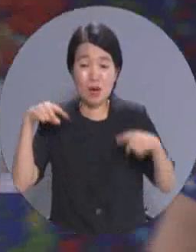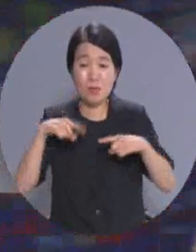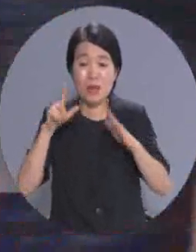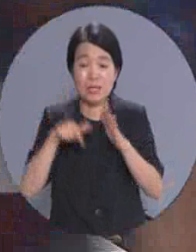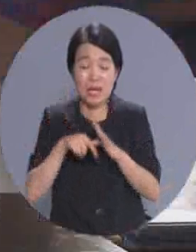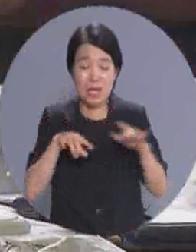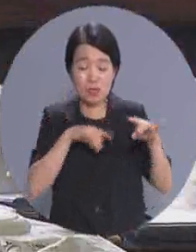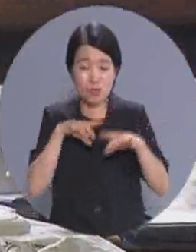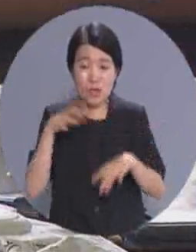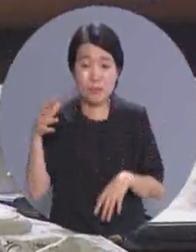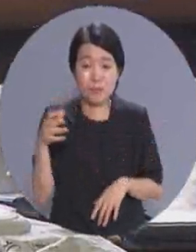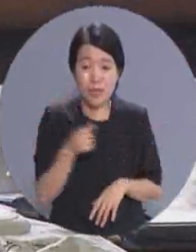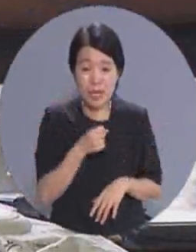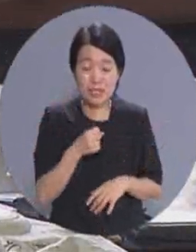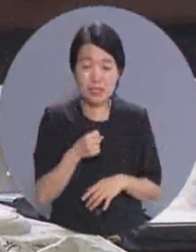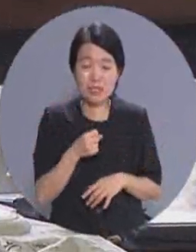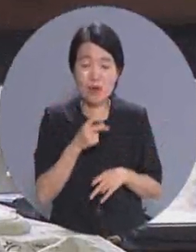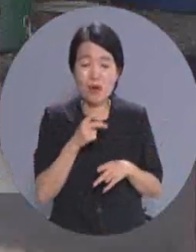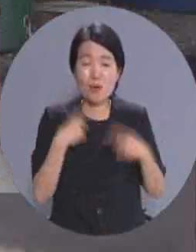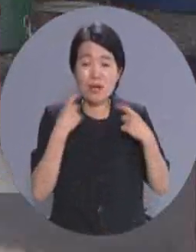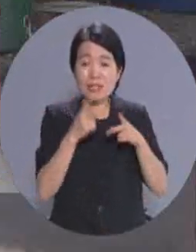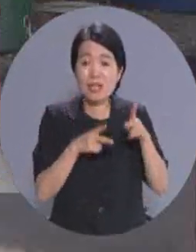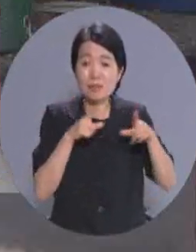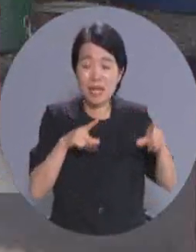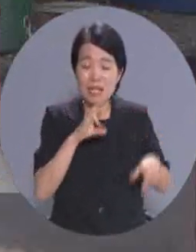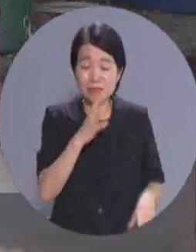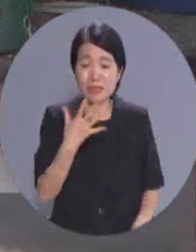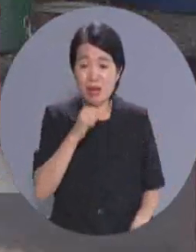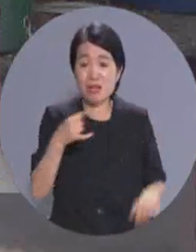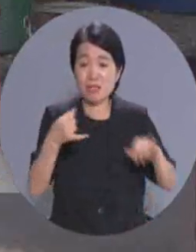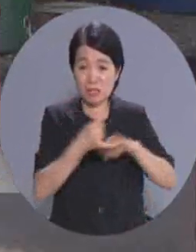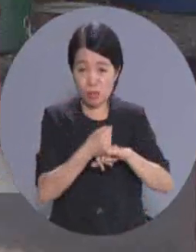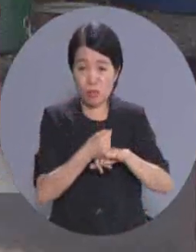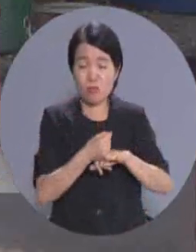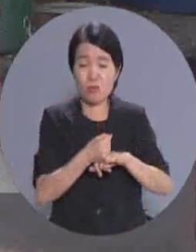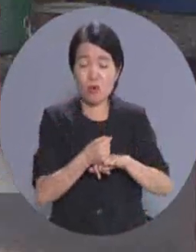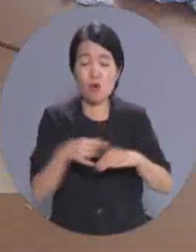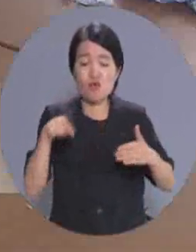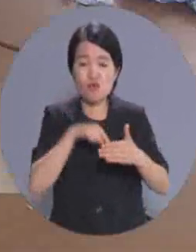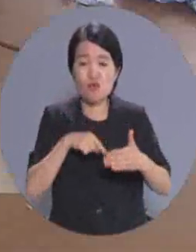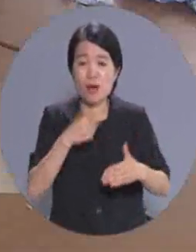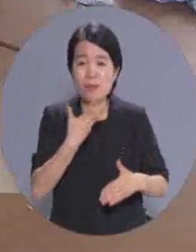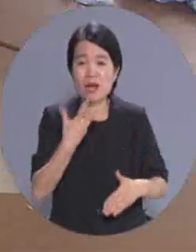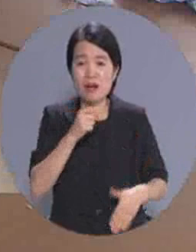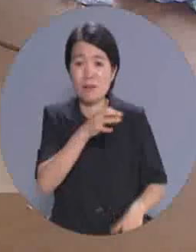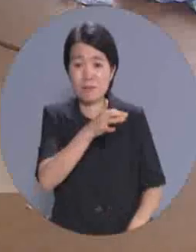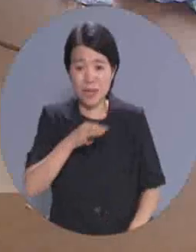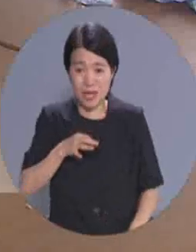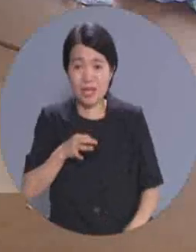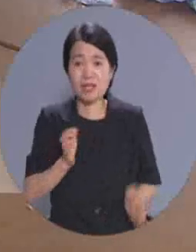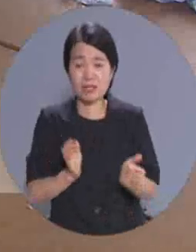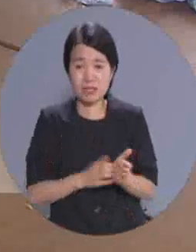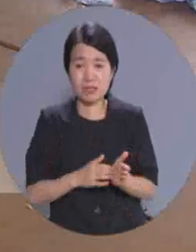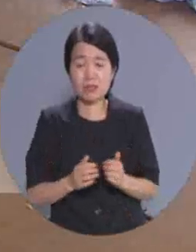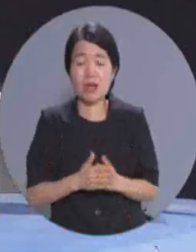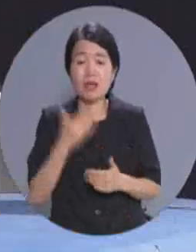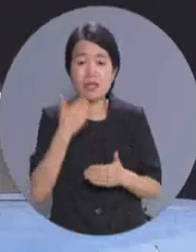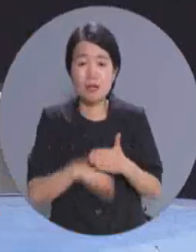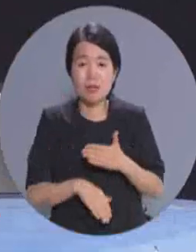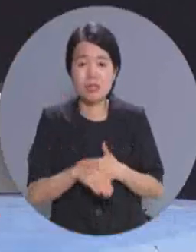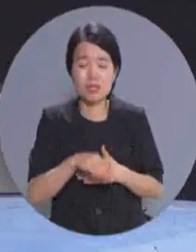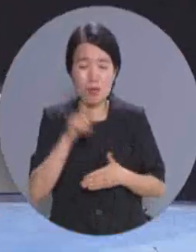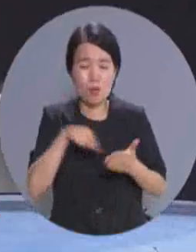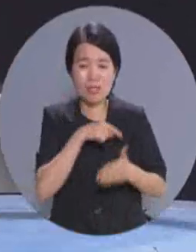당시 녹취록을 근거로 사업자가 24억 원을 약속했고 그중 8억 원을 먼저 지급받았다며 나머지